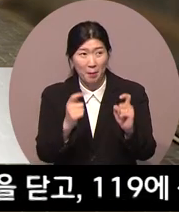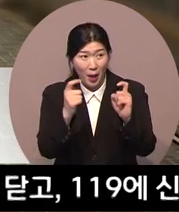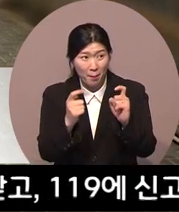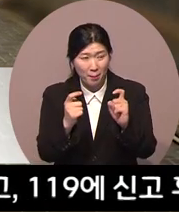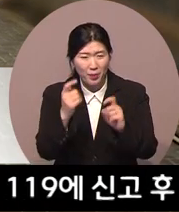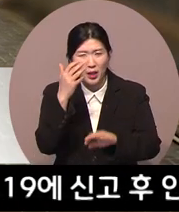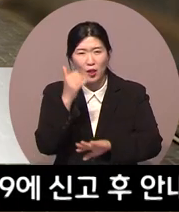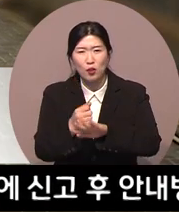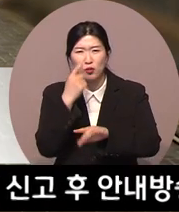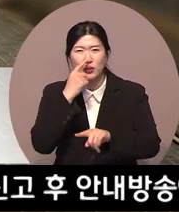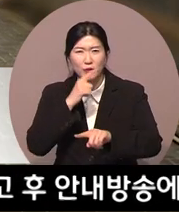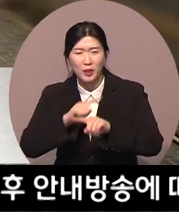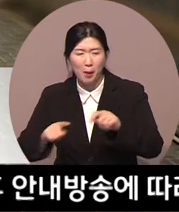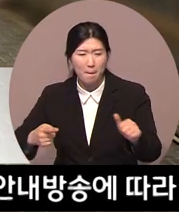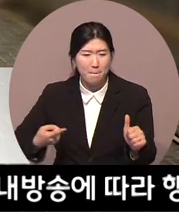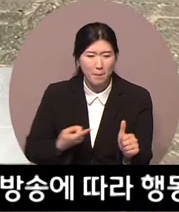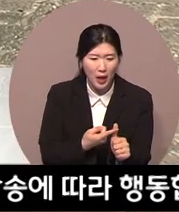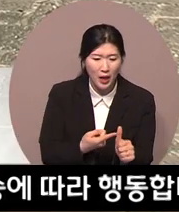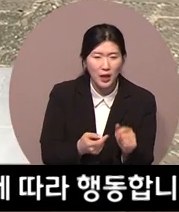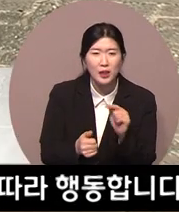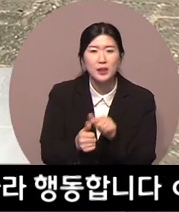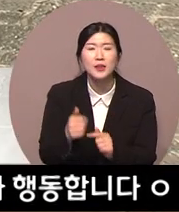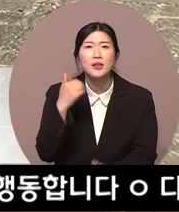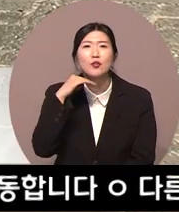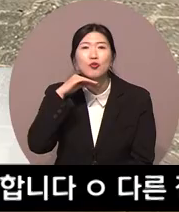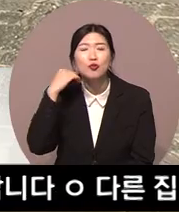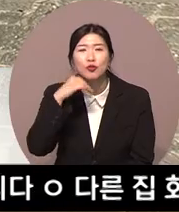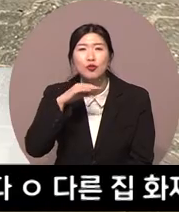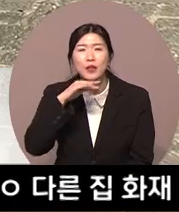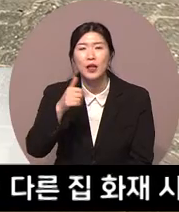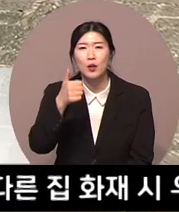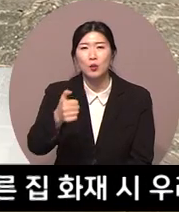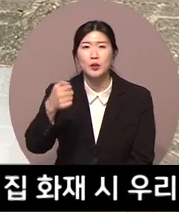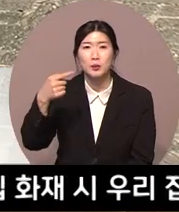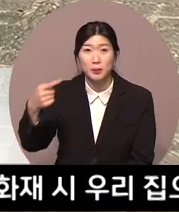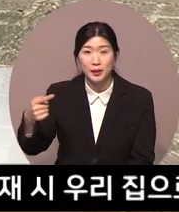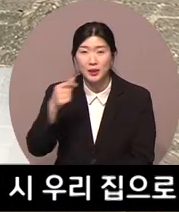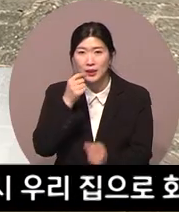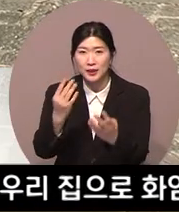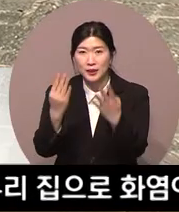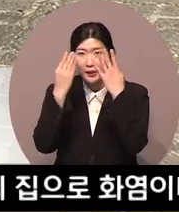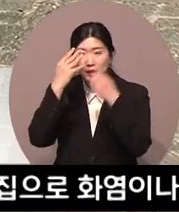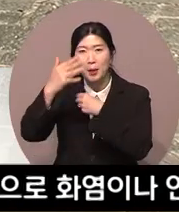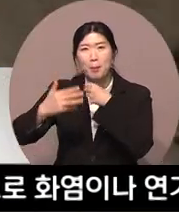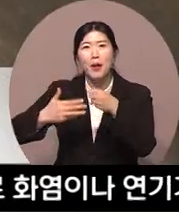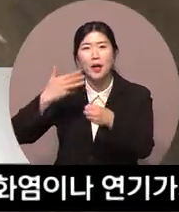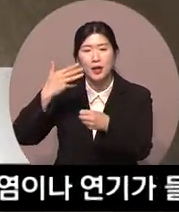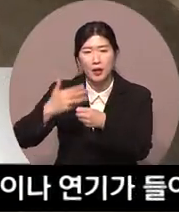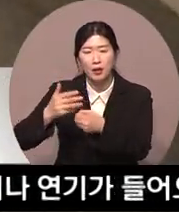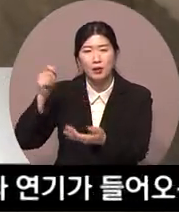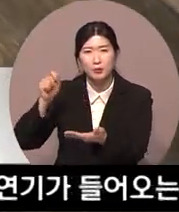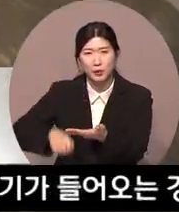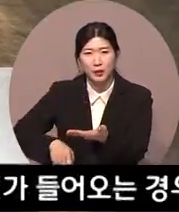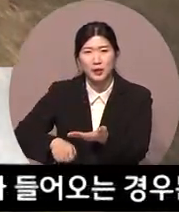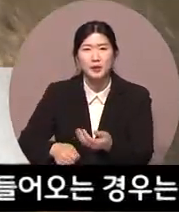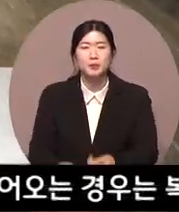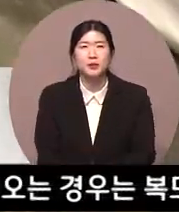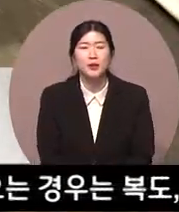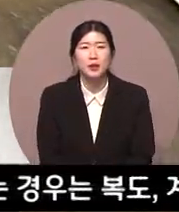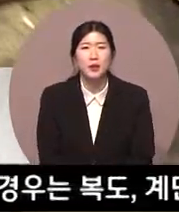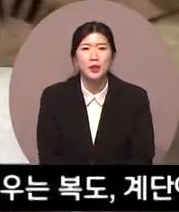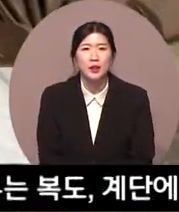끝에 평소 알고 지내던 남성을 살해하려한 혐의로 기소된 한살 남성에게 징역 88년을